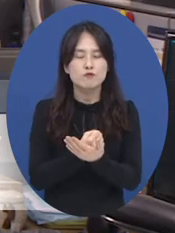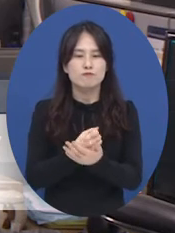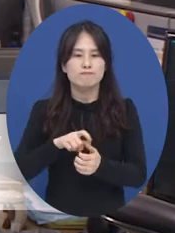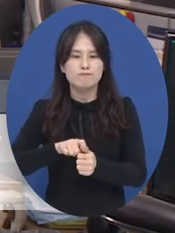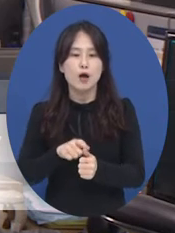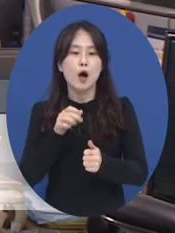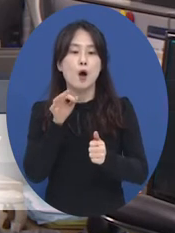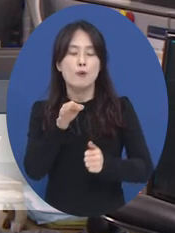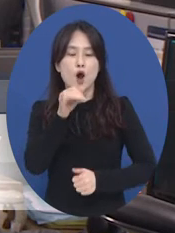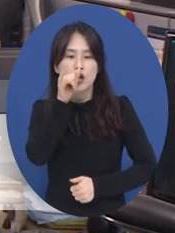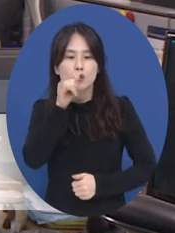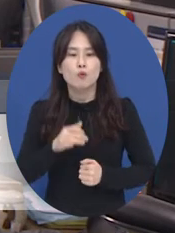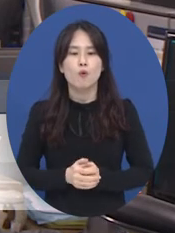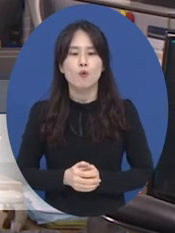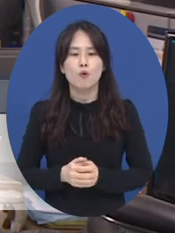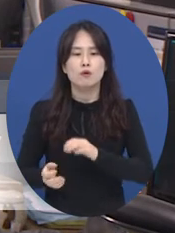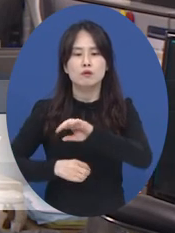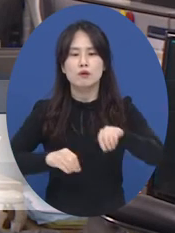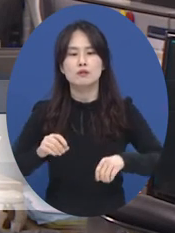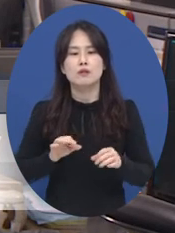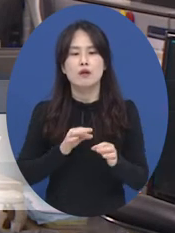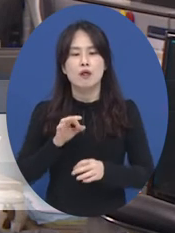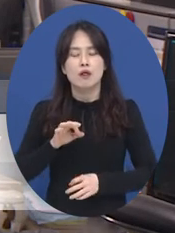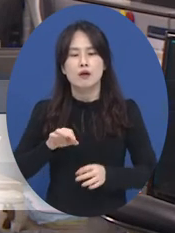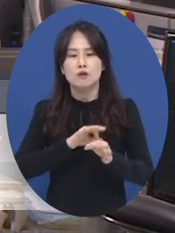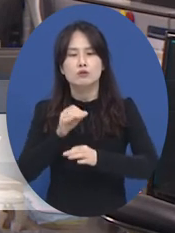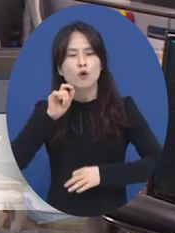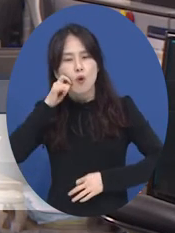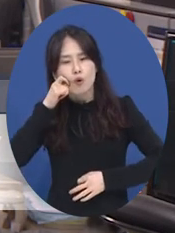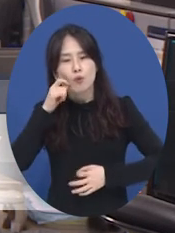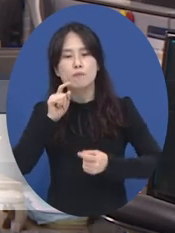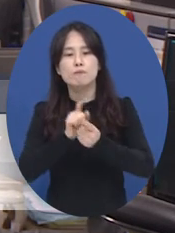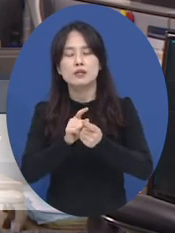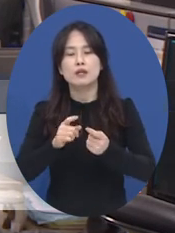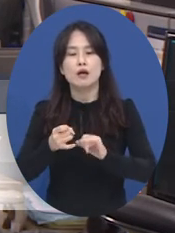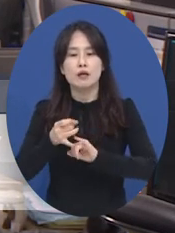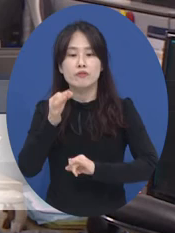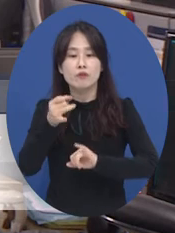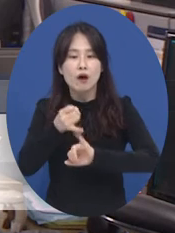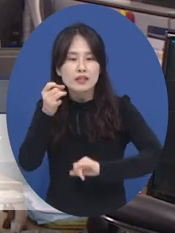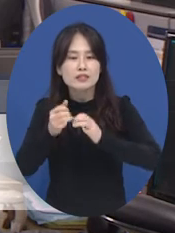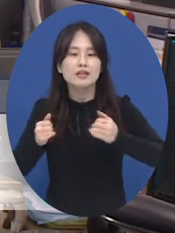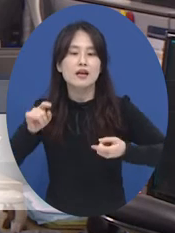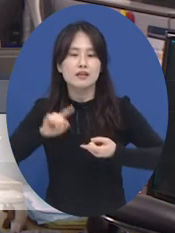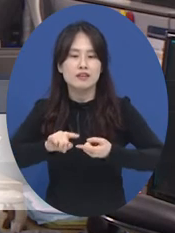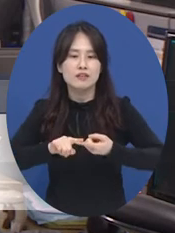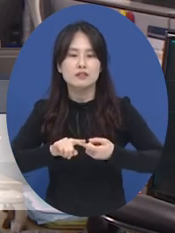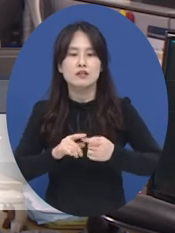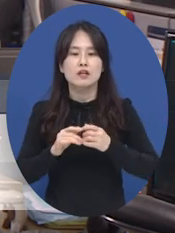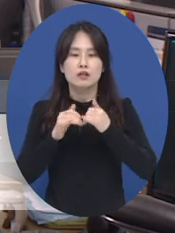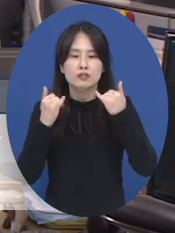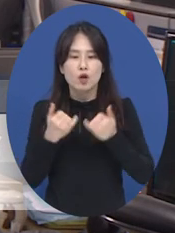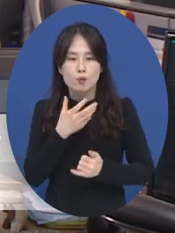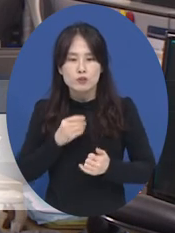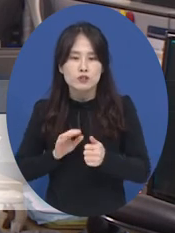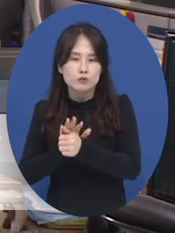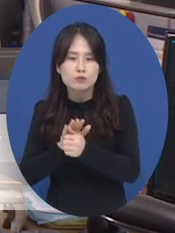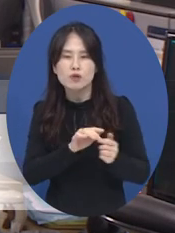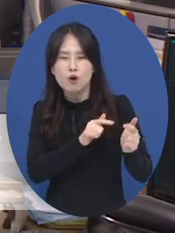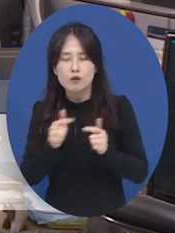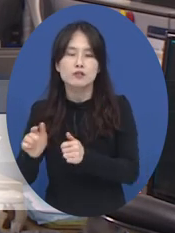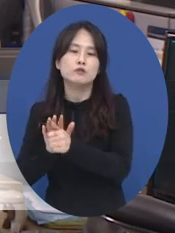싱 재정상 어려움을 걷고 있는 체납자에 대해서는 금융지원 영계 사회 복지 지원 등 최대한